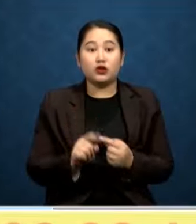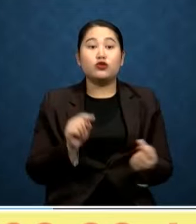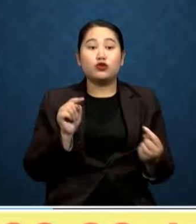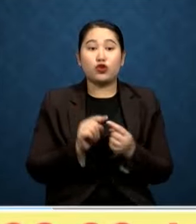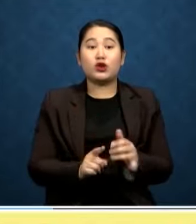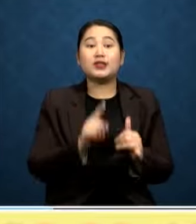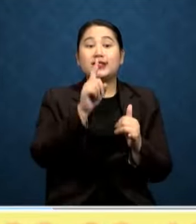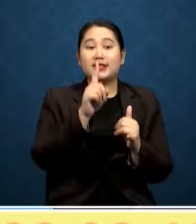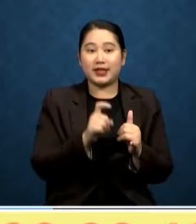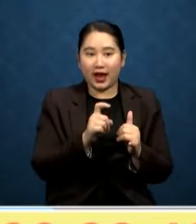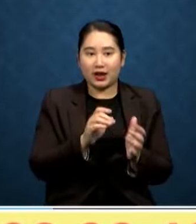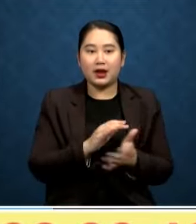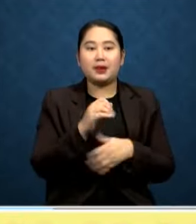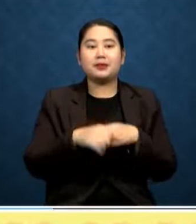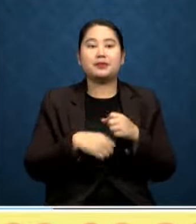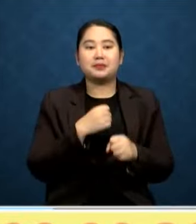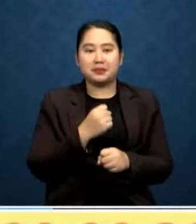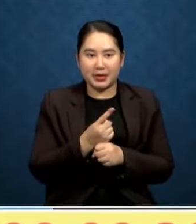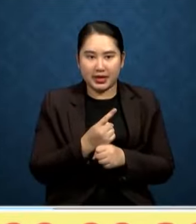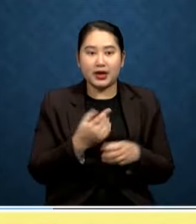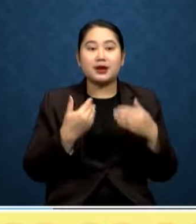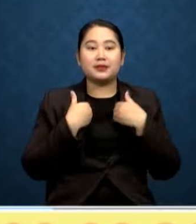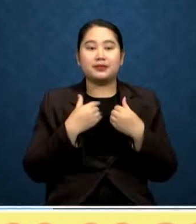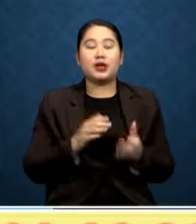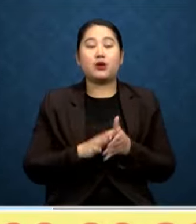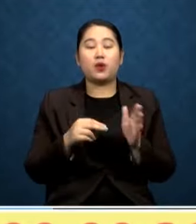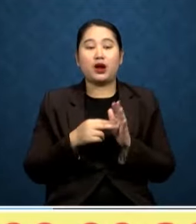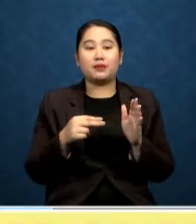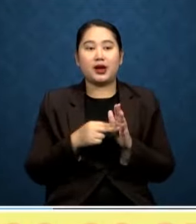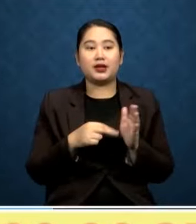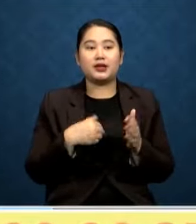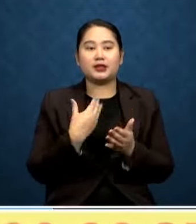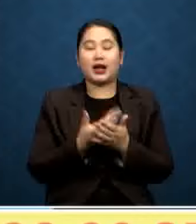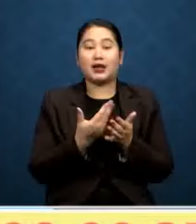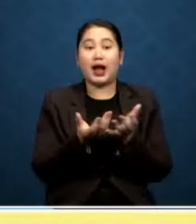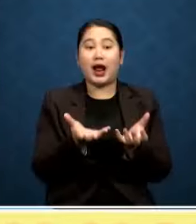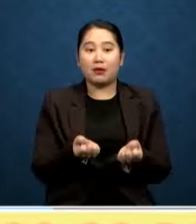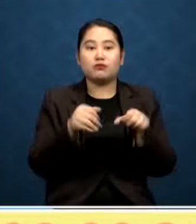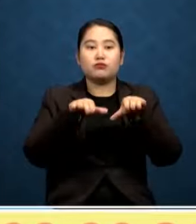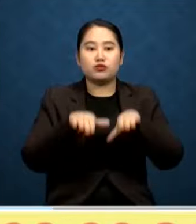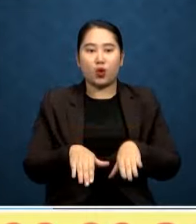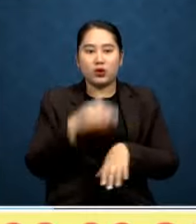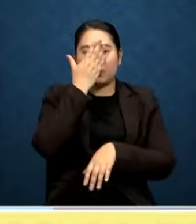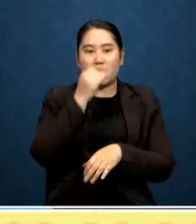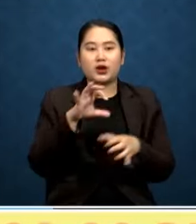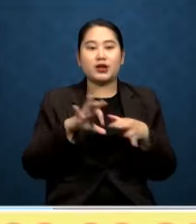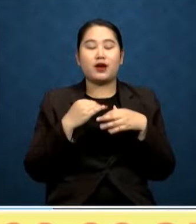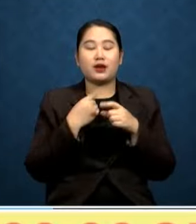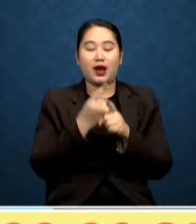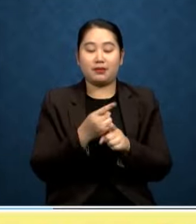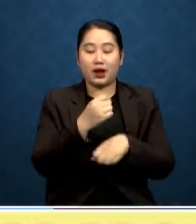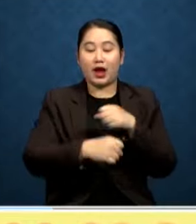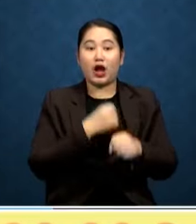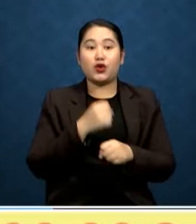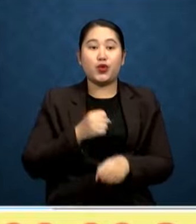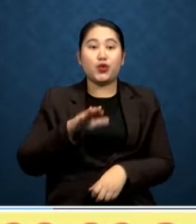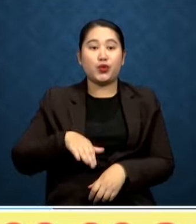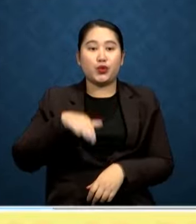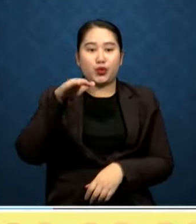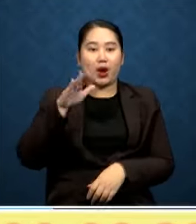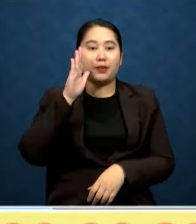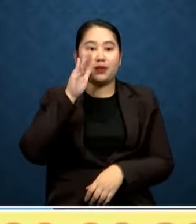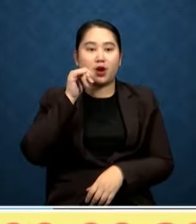ชีวิตระหว่างปีผู้รับบำเน็จรายเดือนคาดว่าจะลดลงเพราะเป็นไปตามช่วงวัยอายุไขยบิดา